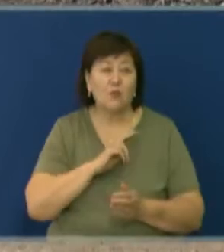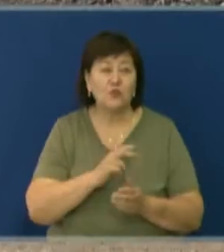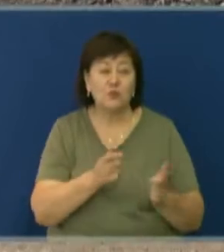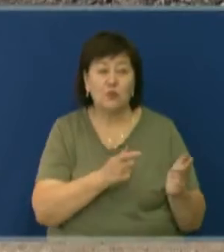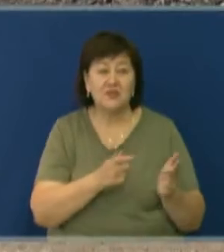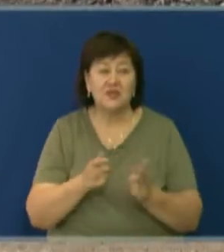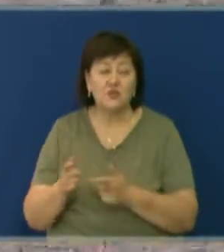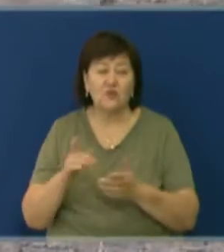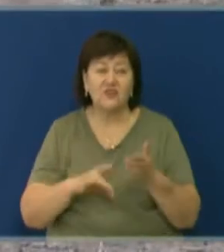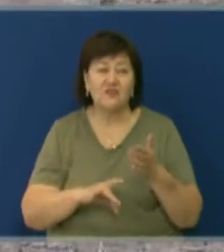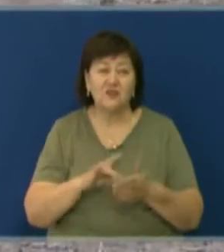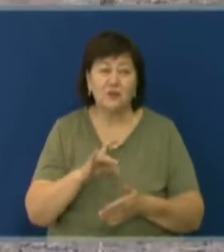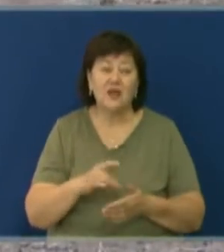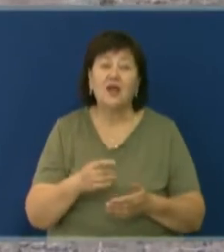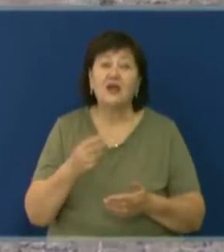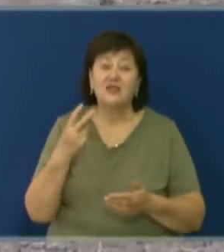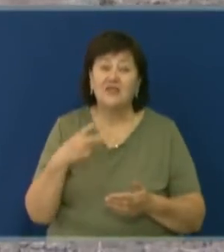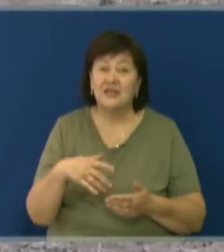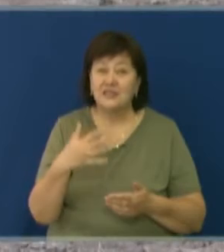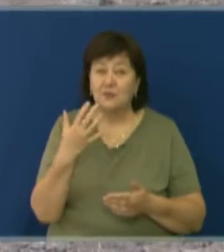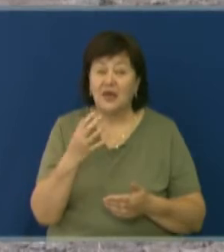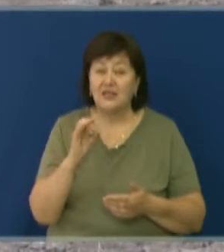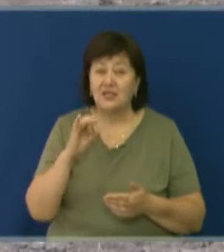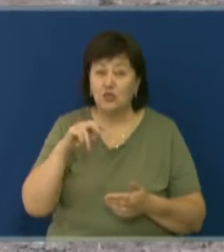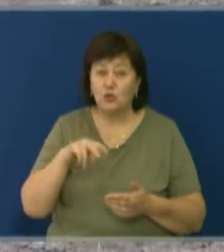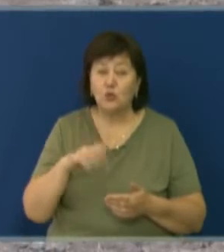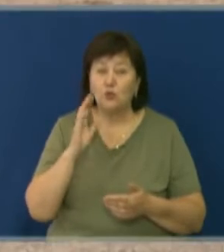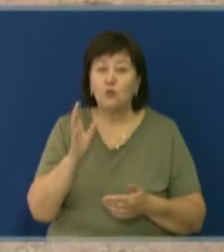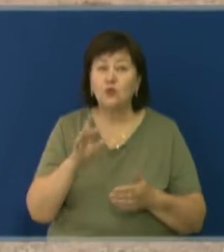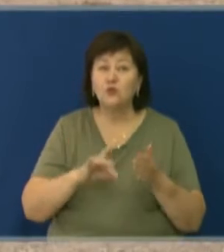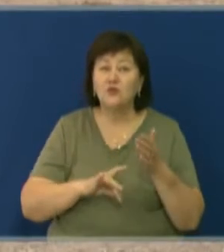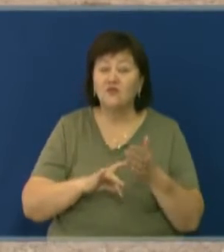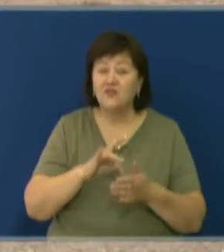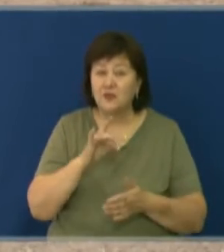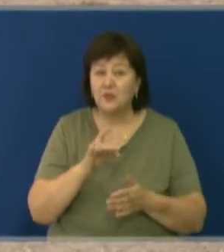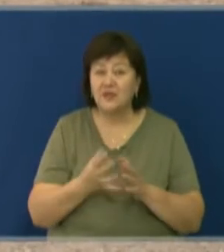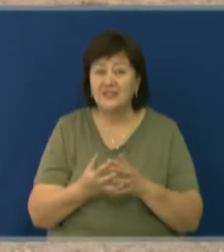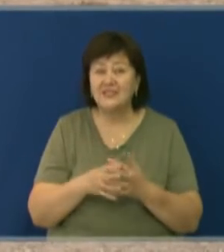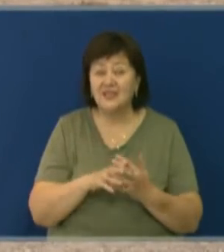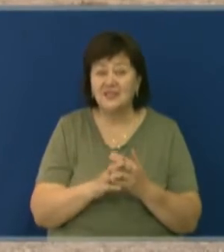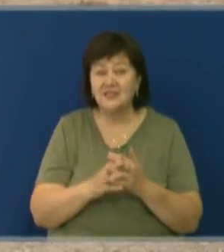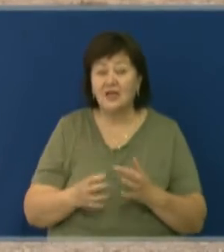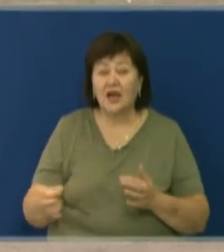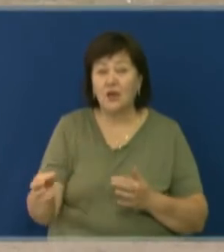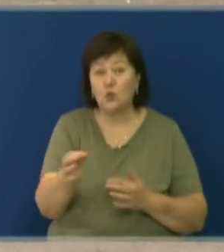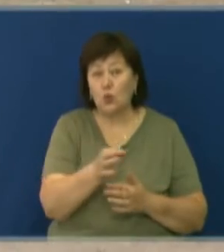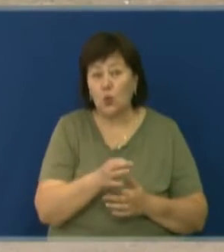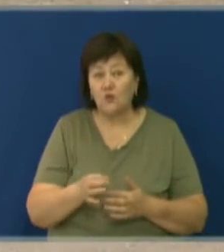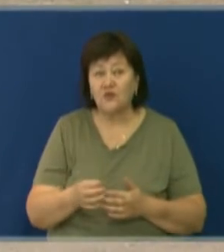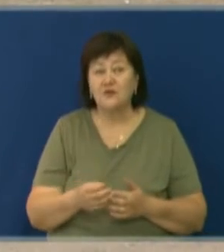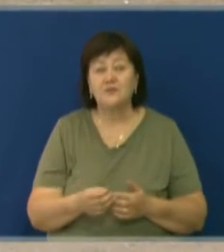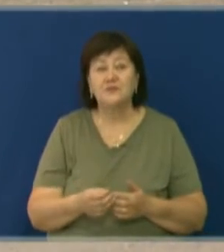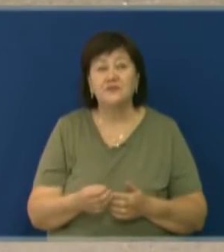сайлауы 25 шілде күні өтеді деп белгіленген. Саяси науқанда Семей өңірінің 4 ауылдық округінің басшылары